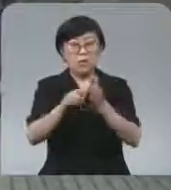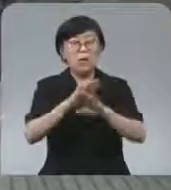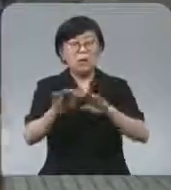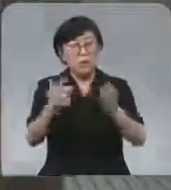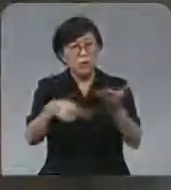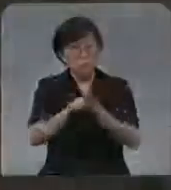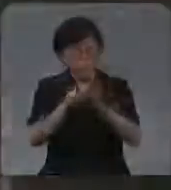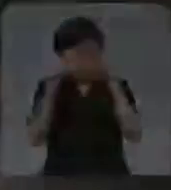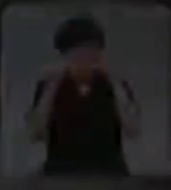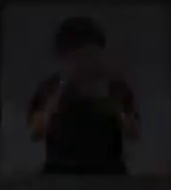khó khăn kinh tế